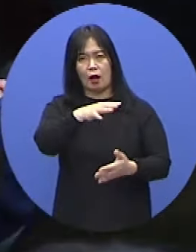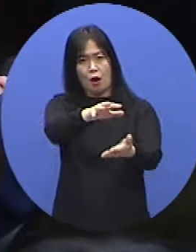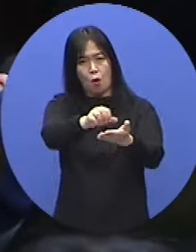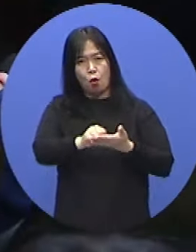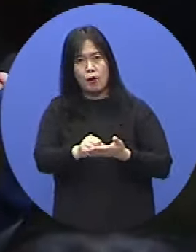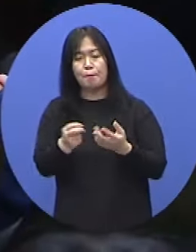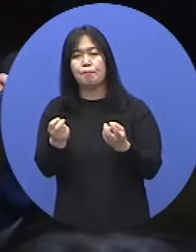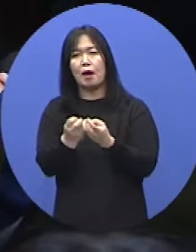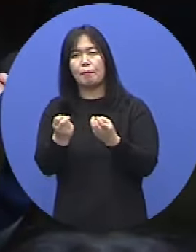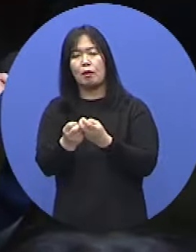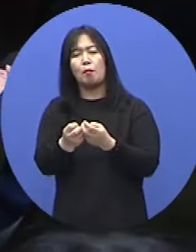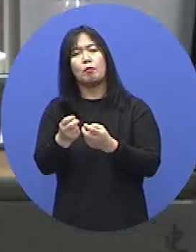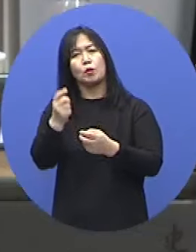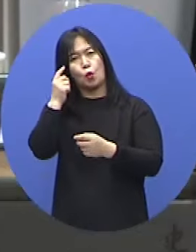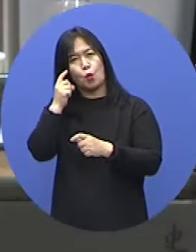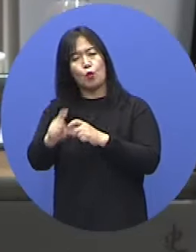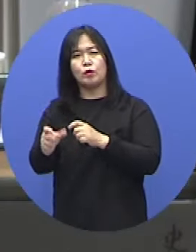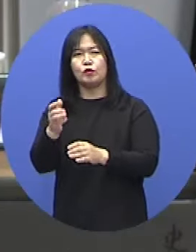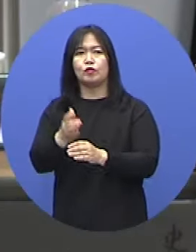있을지 고민해봅니다